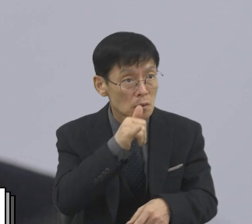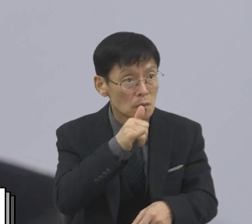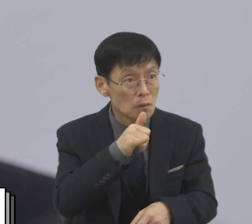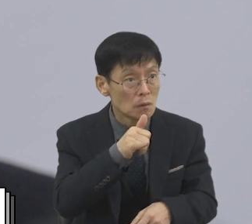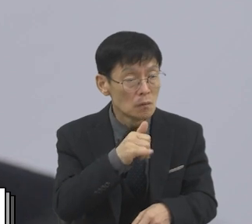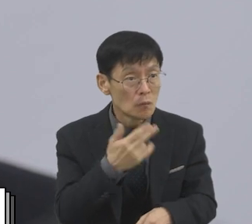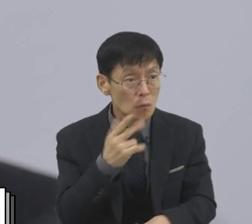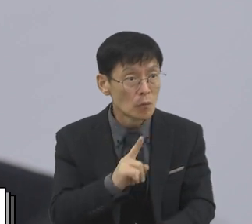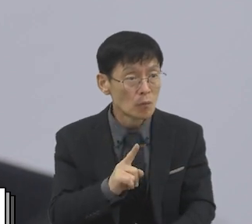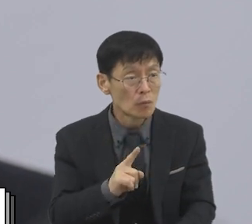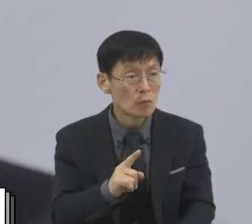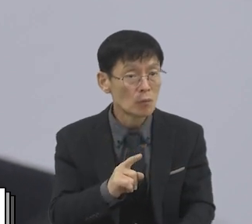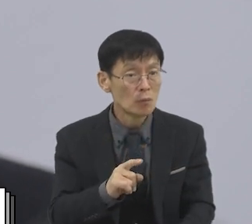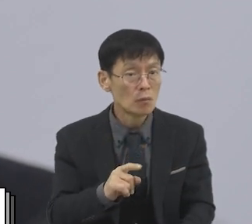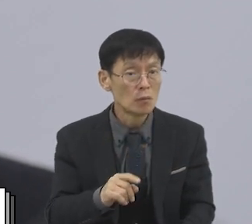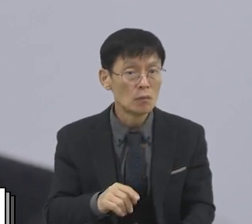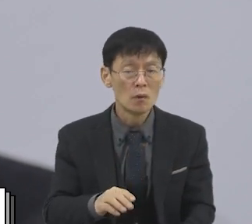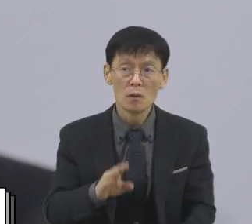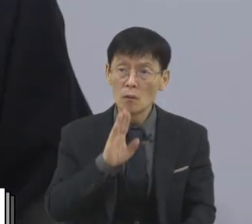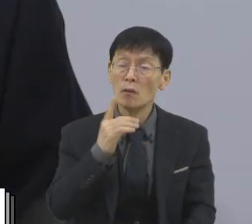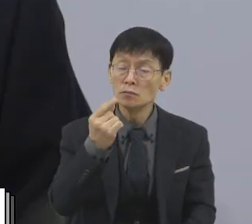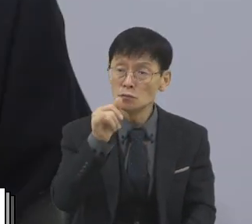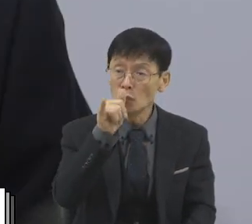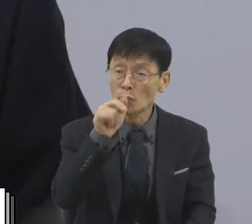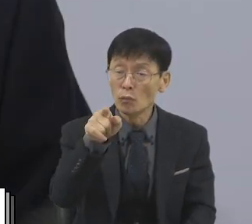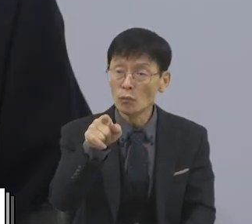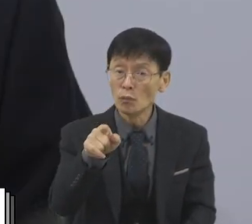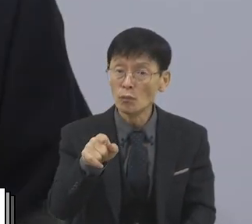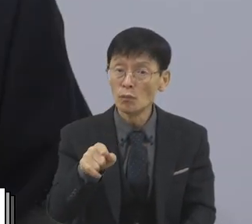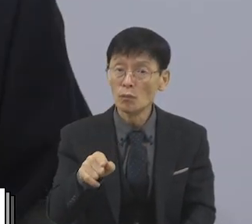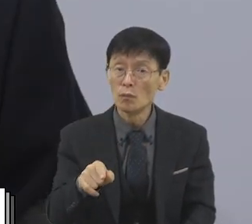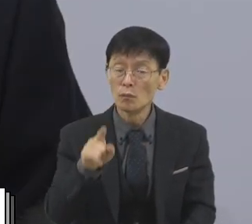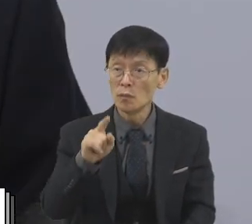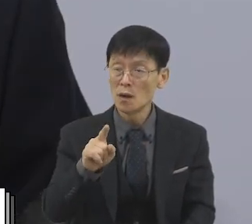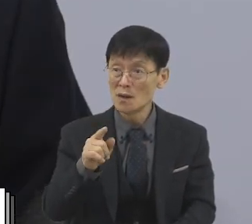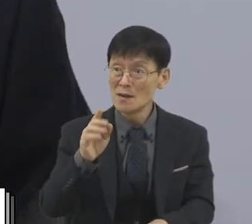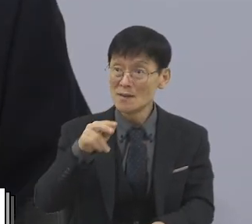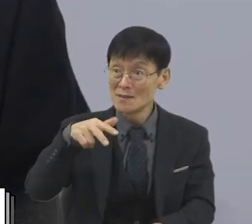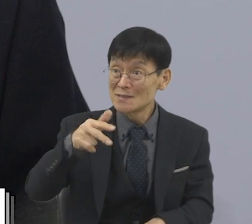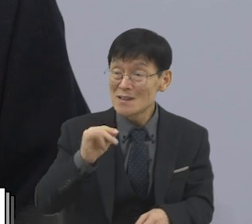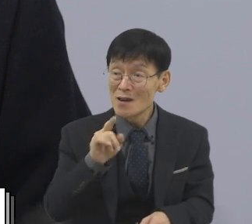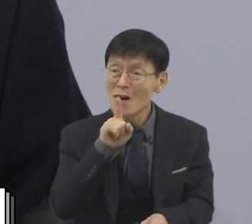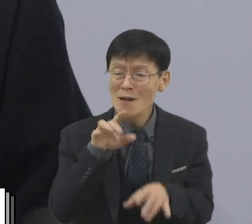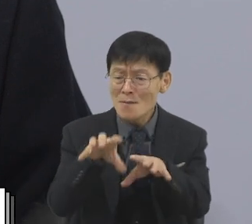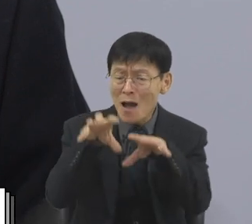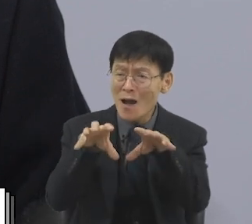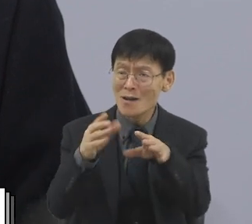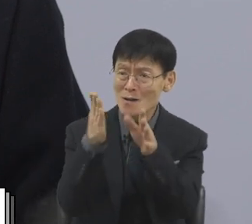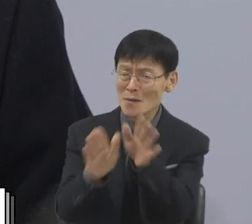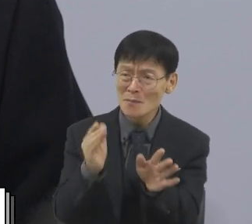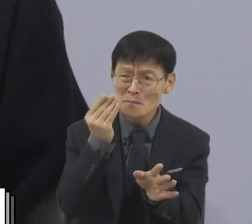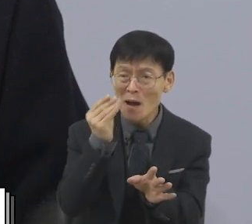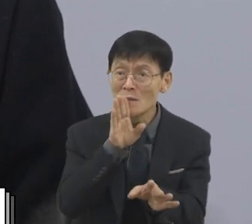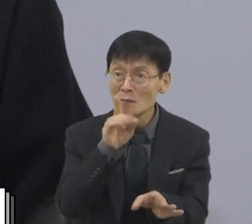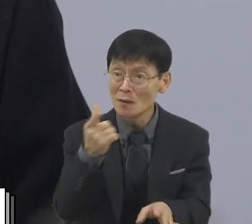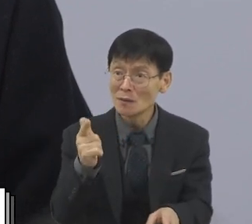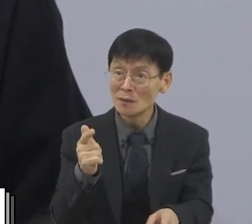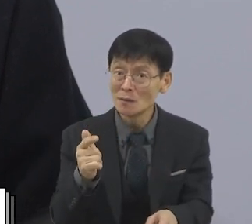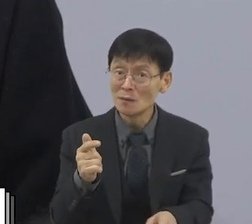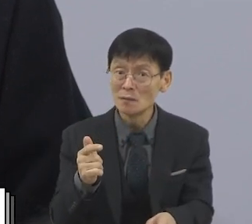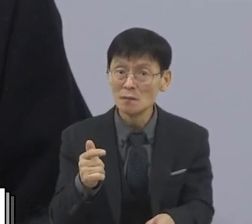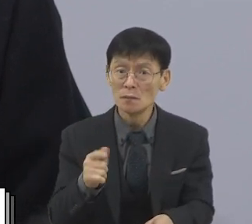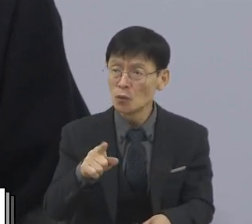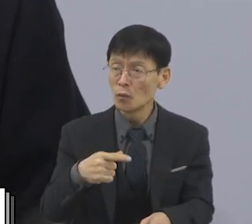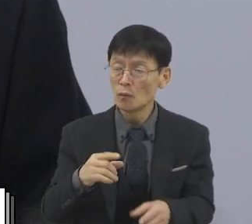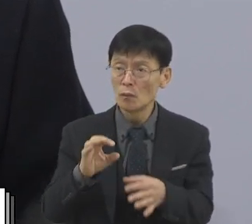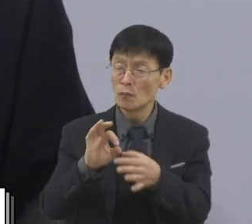옷차림이 문제가 되나요? 예, 그럴 수 있죠. 스키니진이면 엉덩이 쪽이 많이 드러나는 옷인 건 맞잖아요.